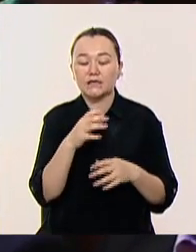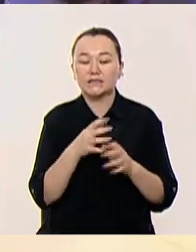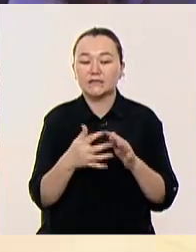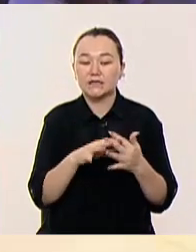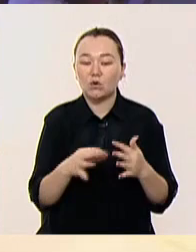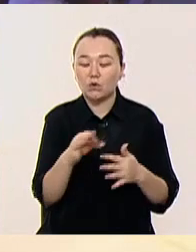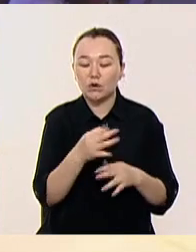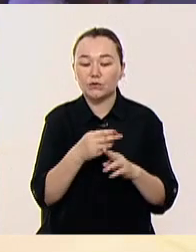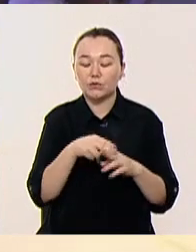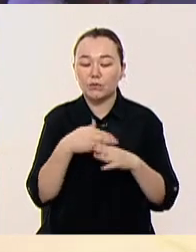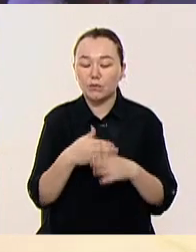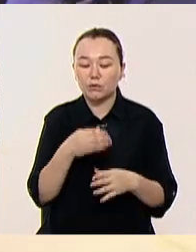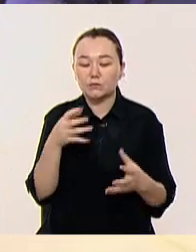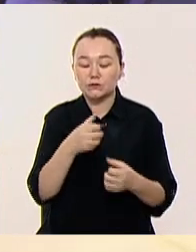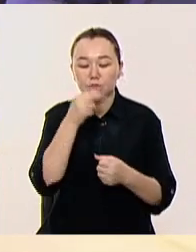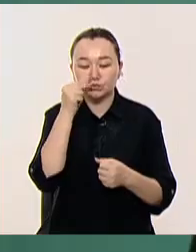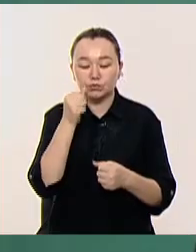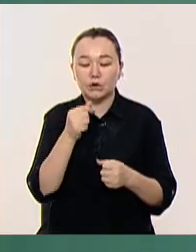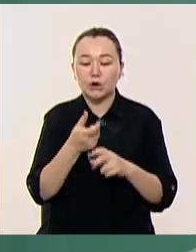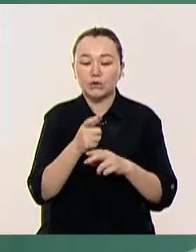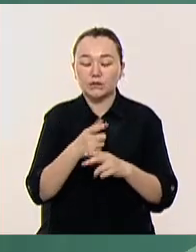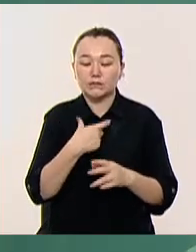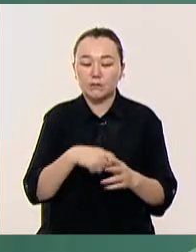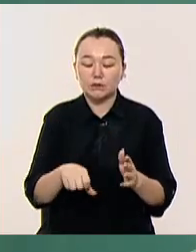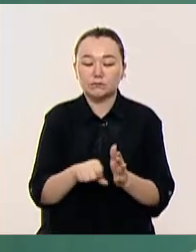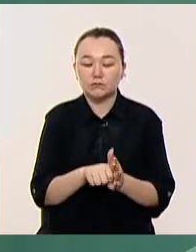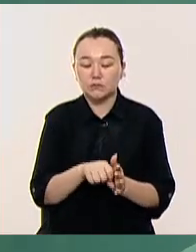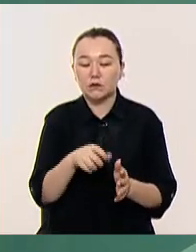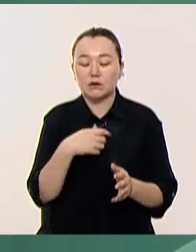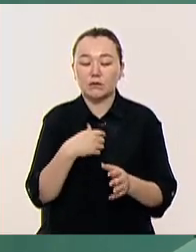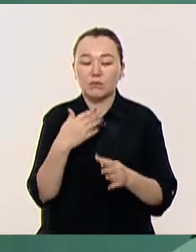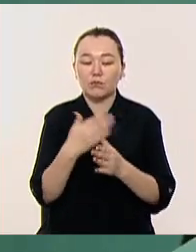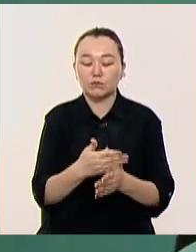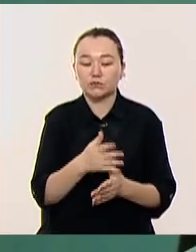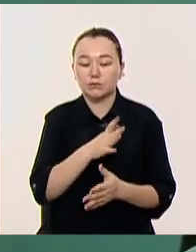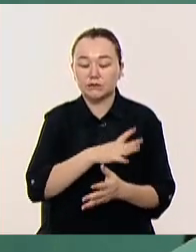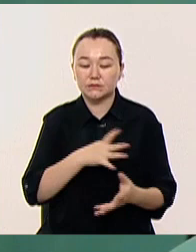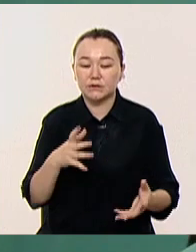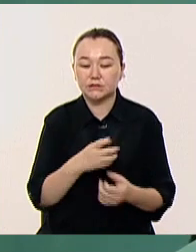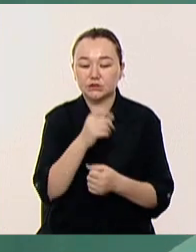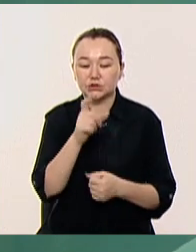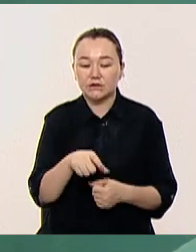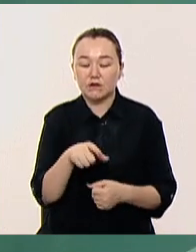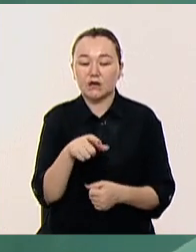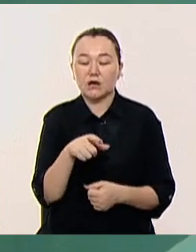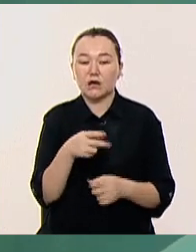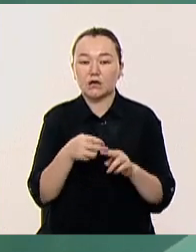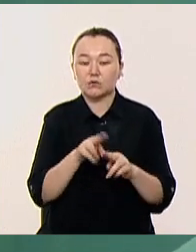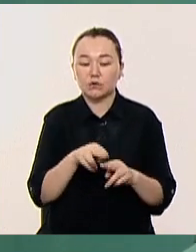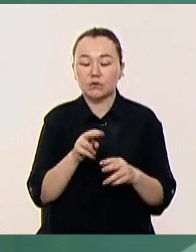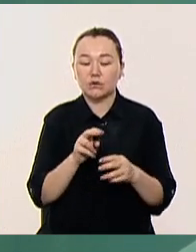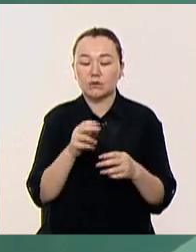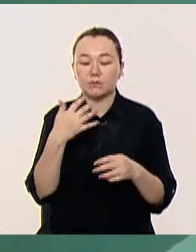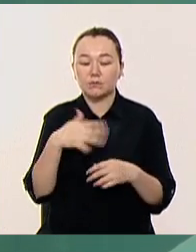Байсагизова, который помог спасти мужчину от суицида. Оказал содействие помощи спасения человека, который залез на